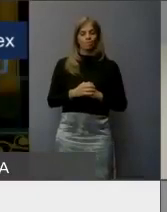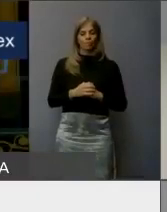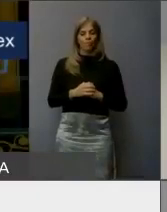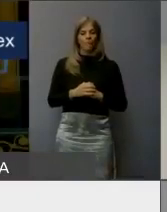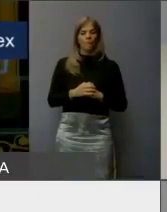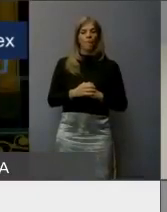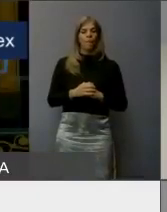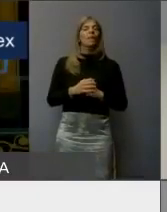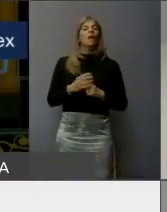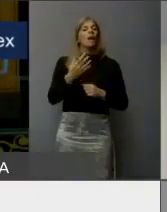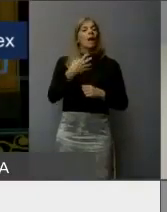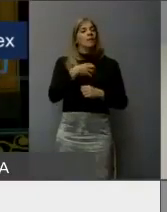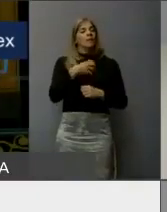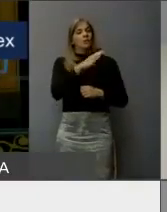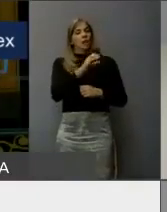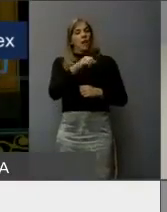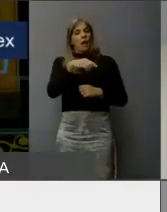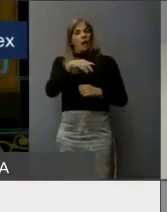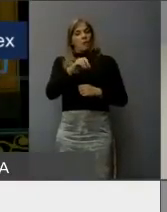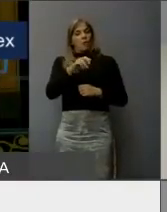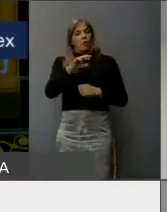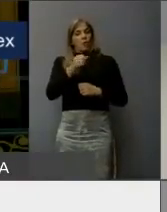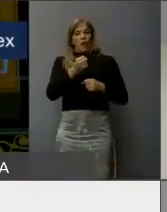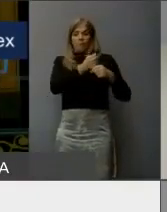grazie a lei assessore campora prego